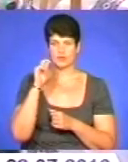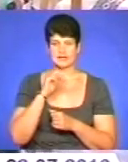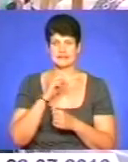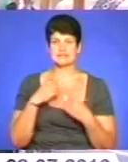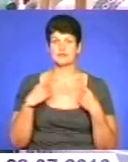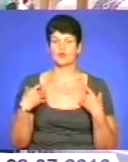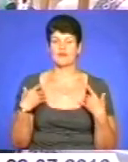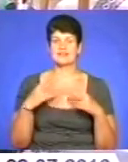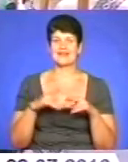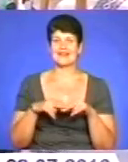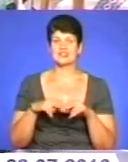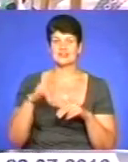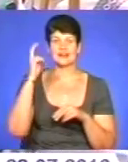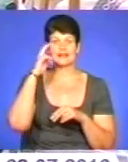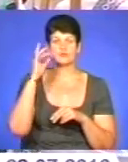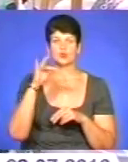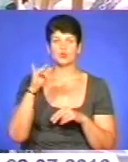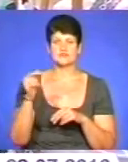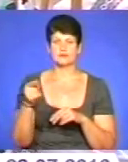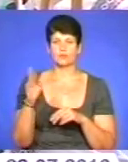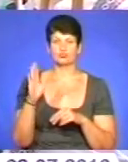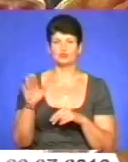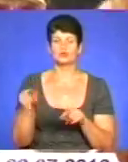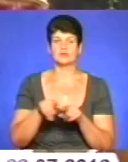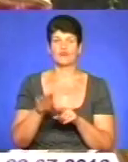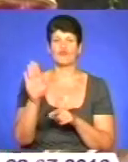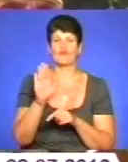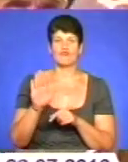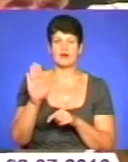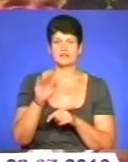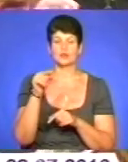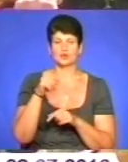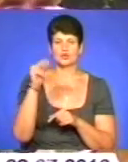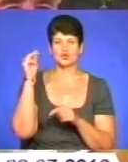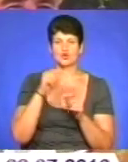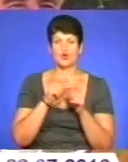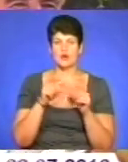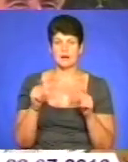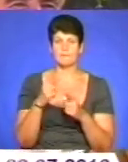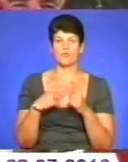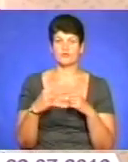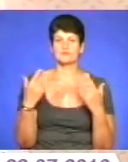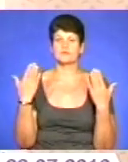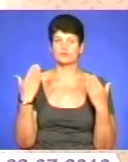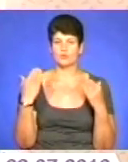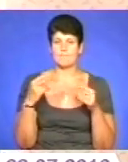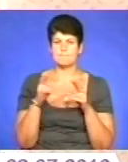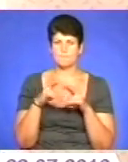Святкування хрещення Київської Русі на Тернопільщині триватиме і у вересні. Тоді школярі і студенти, повернувшись з відпочинку,